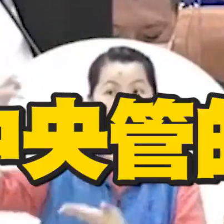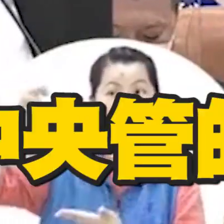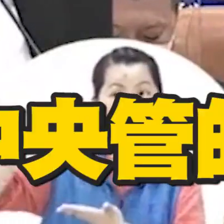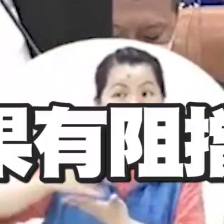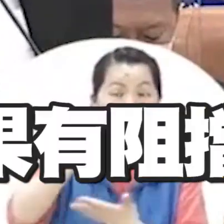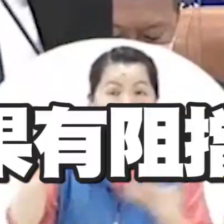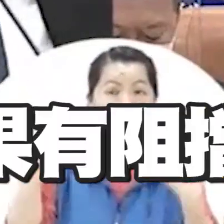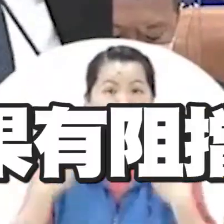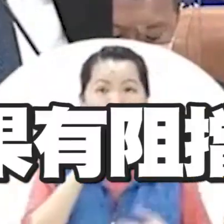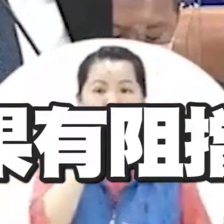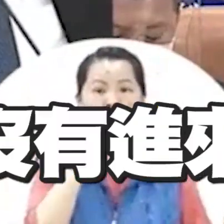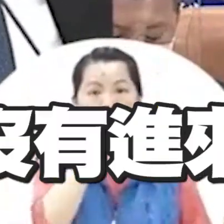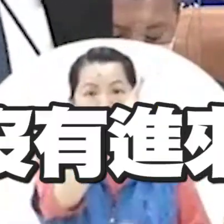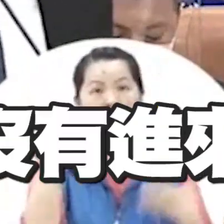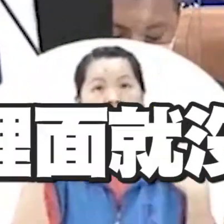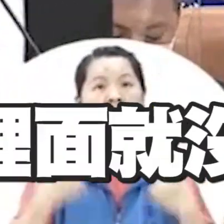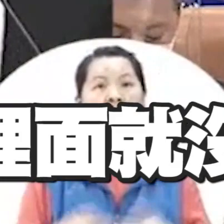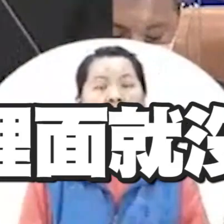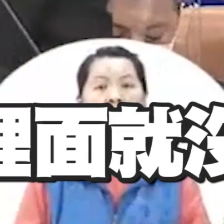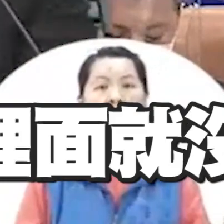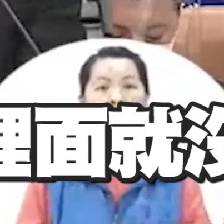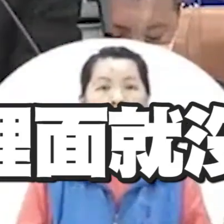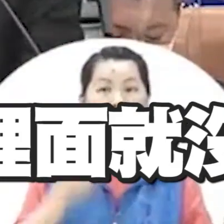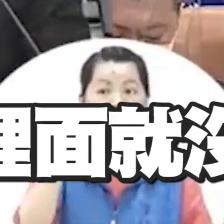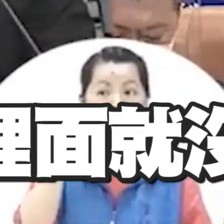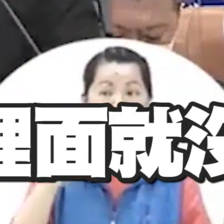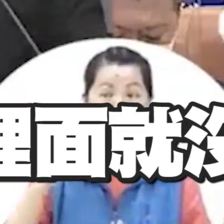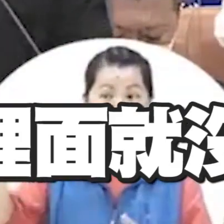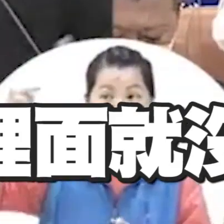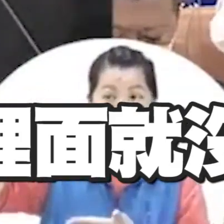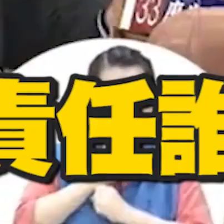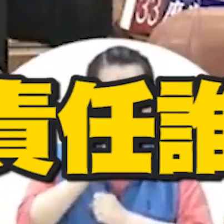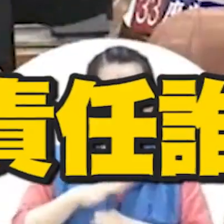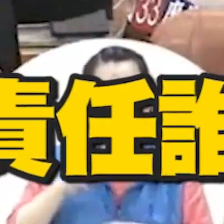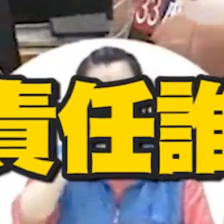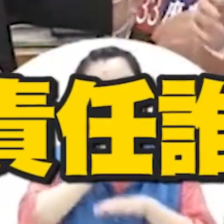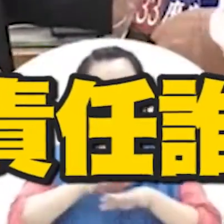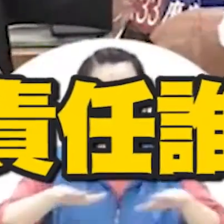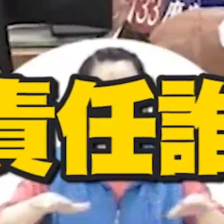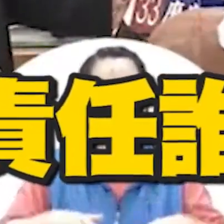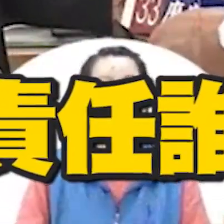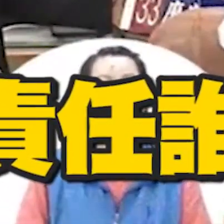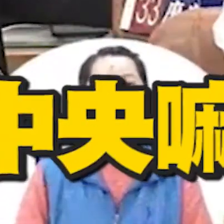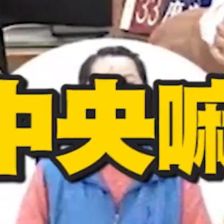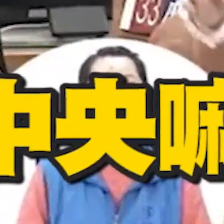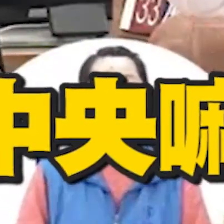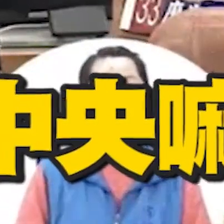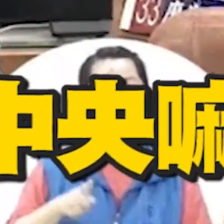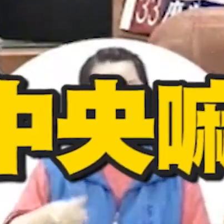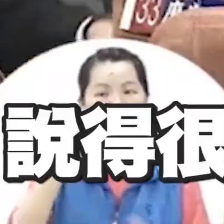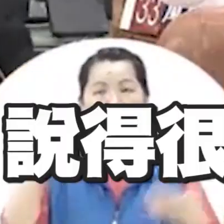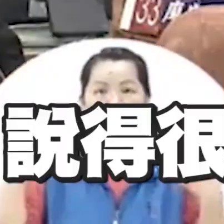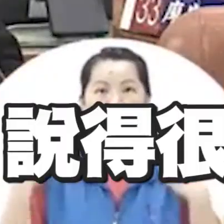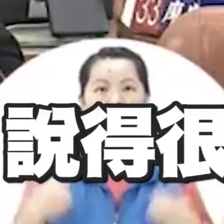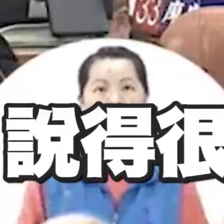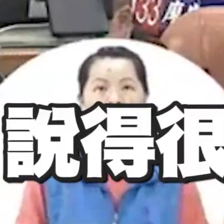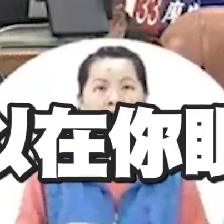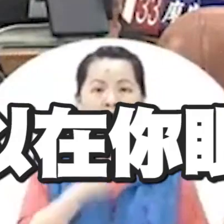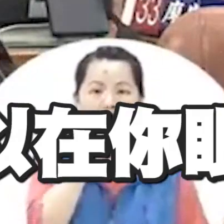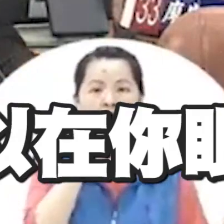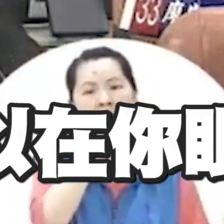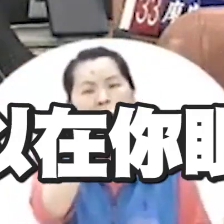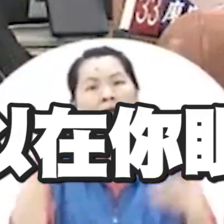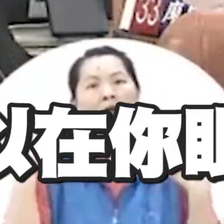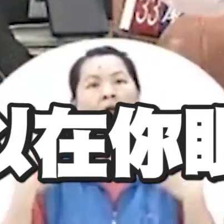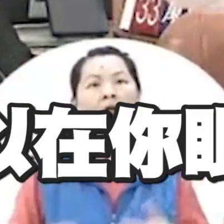央管的，今仔放伫外口无入来，你根本内底都无好代志。啊，这个责任谁要负？中央嘛。 对哦，公有政府，